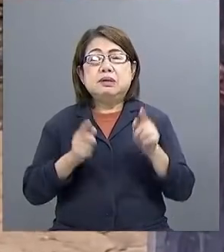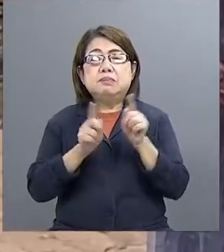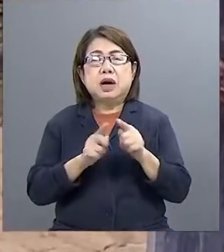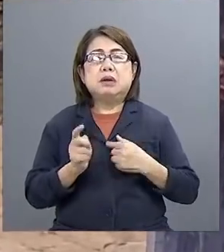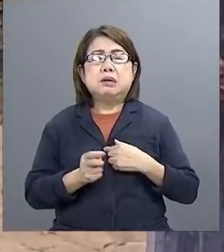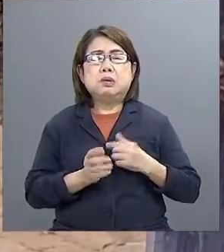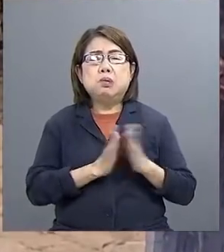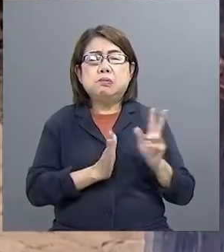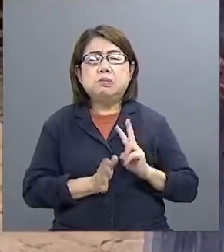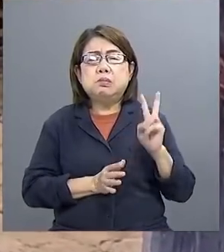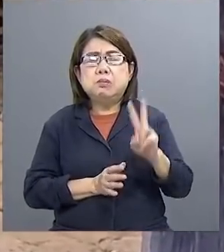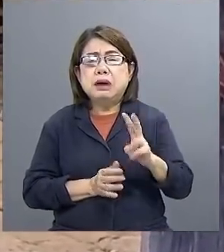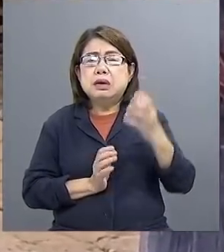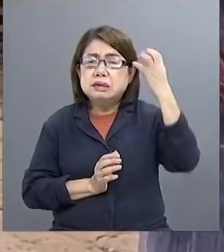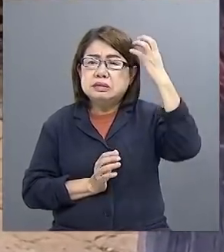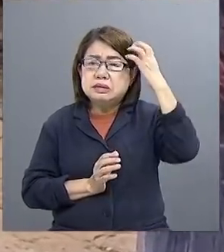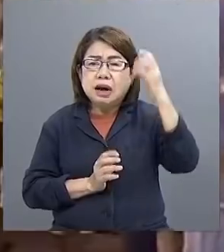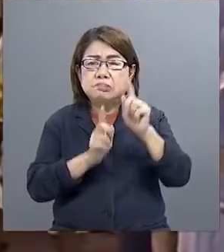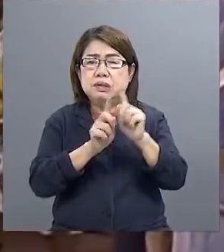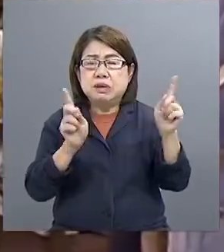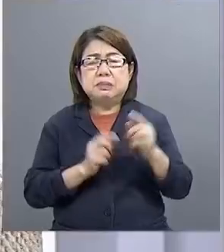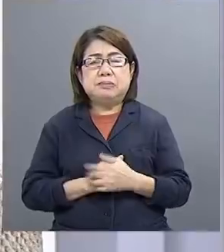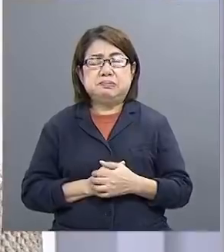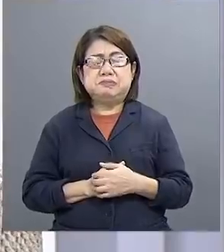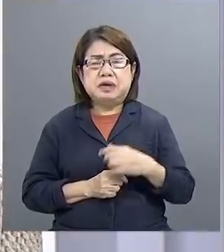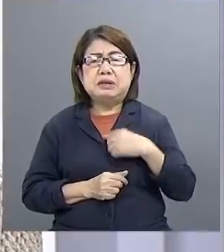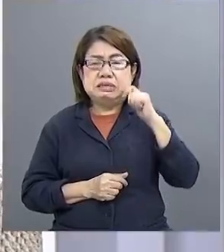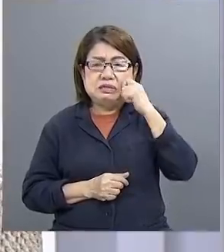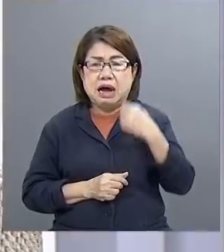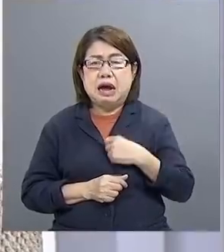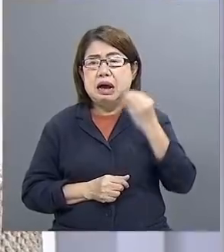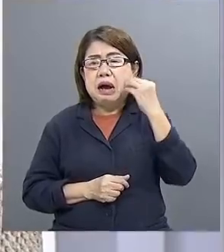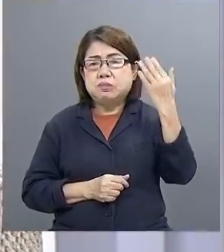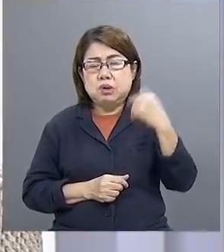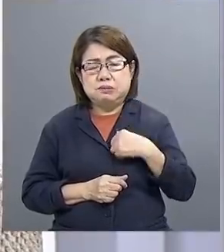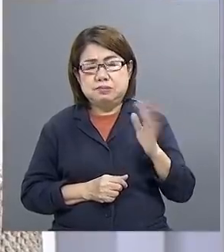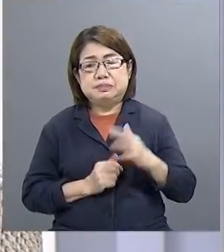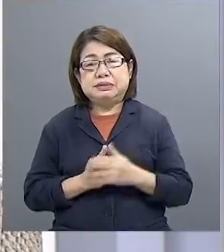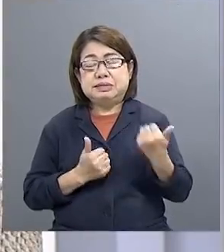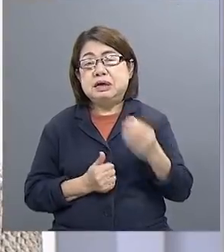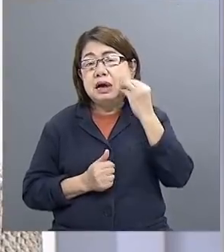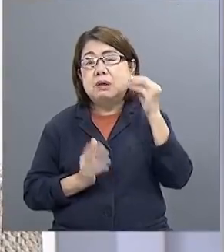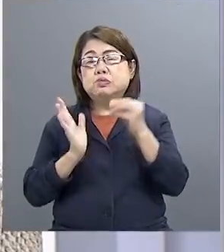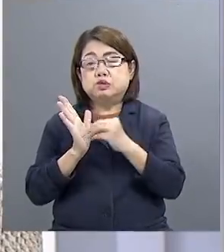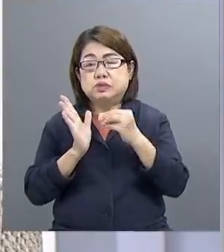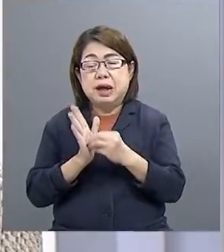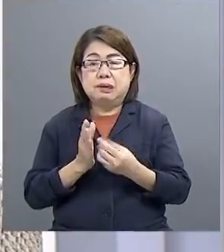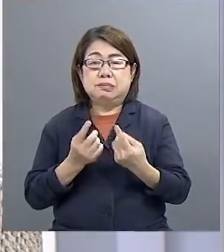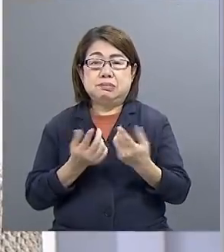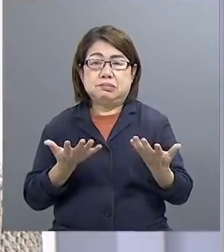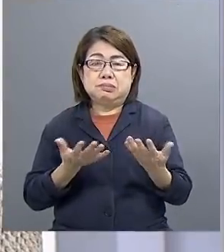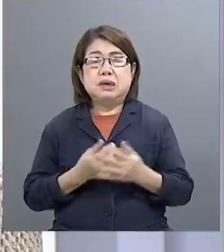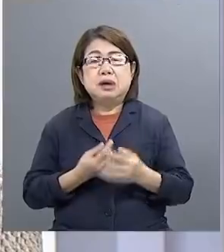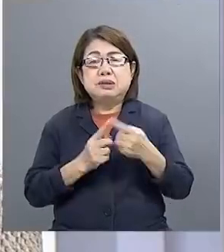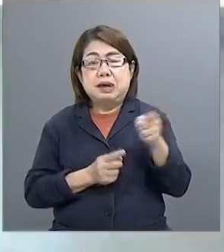อิจฉาถ้าหากวันนั้นผมไม่น่ากลับก่อนเลยนะผองไทยเสร็จปุ๊บกับผมคือเดินทางกลับกรุงเทพฯกันไม่ได้ผมได้ไปเพิ่งคุณไป